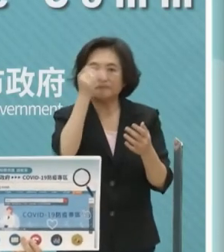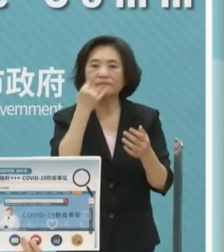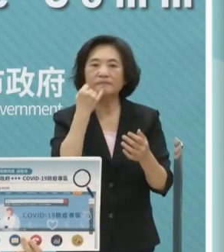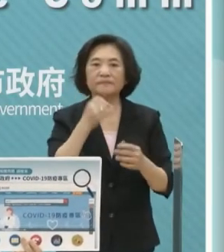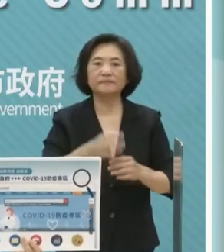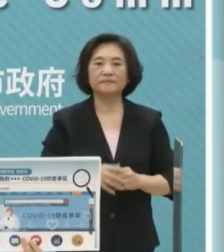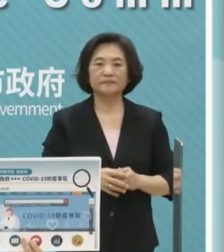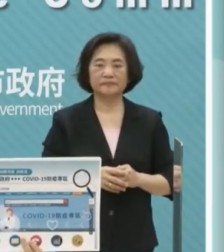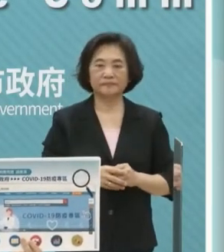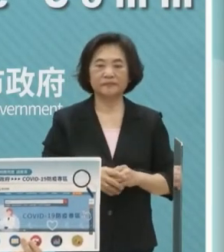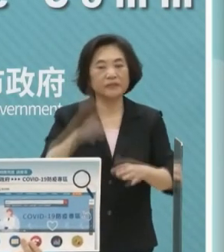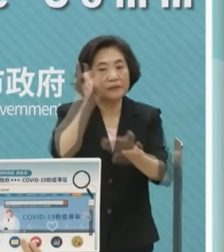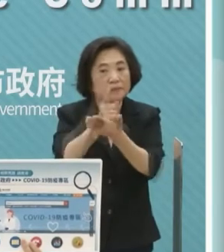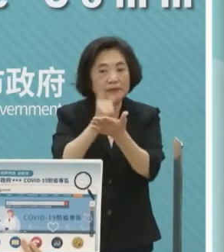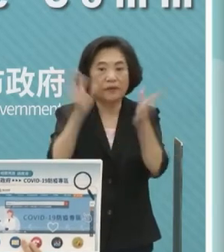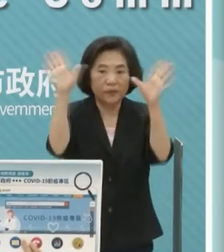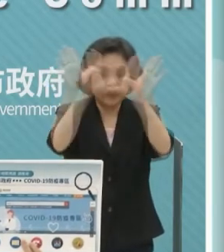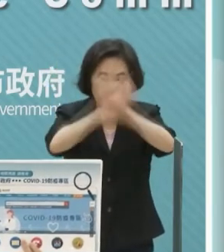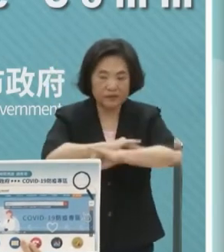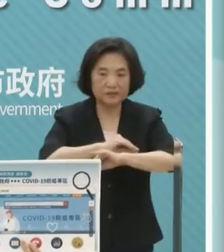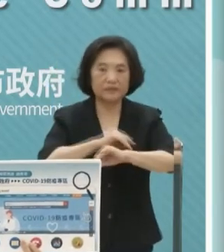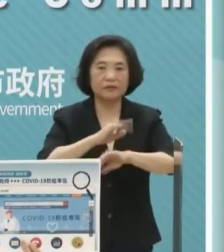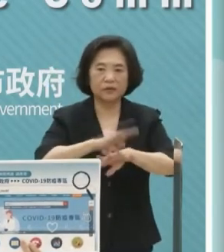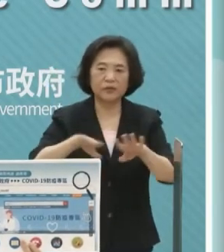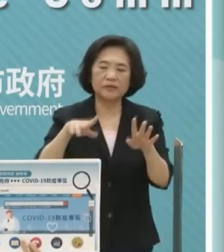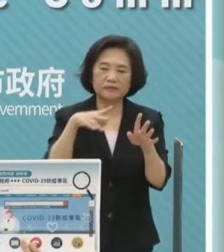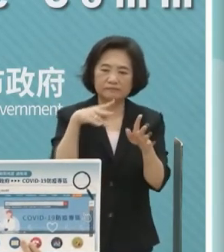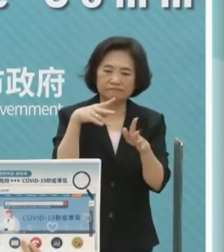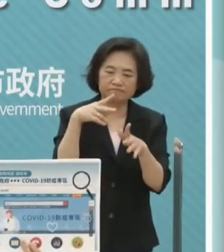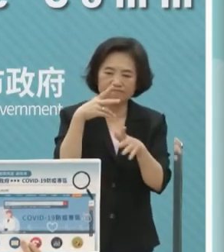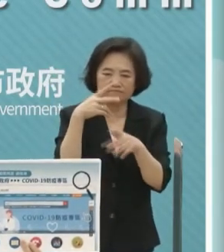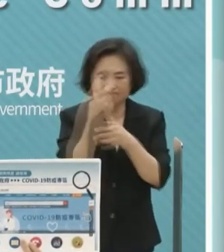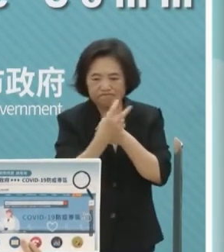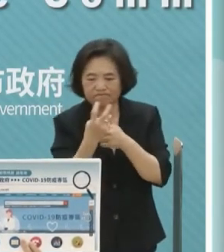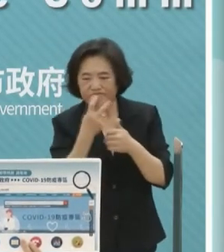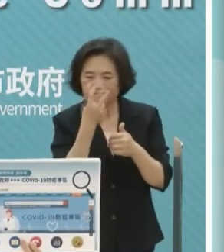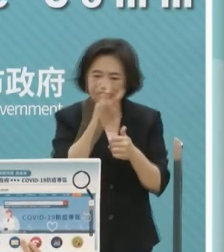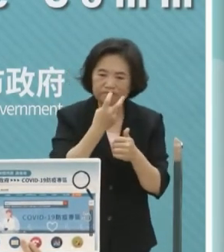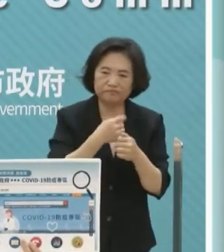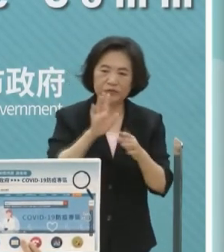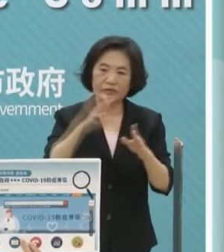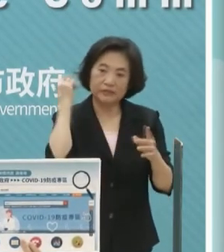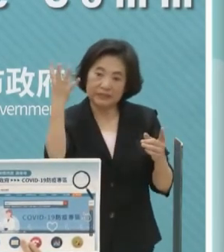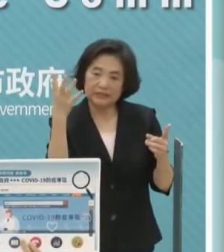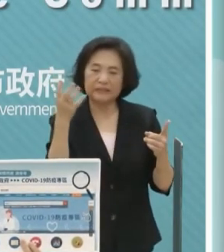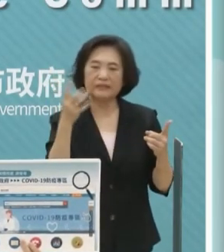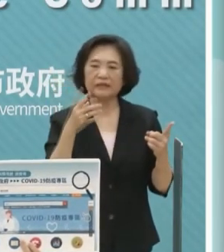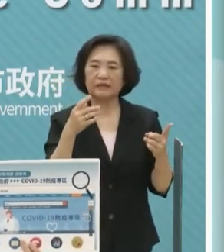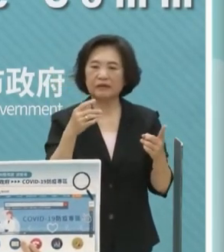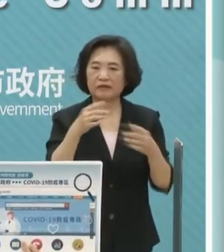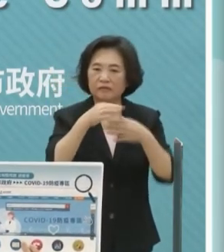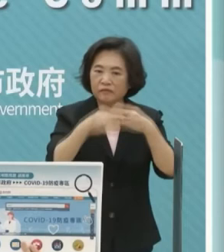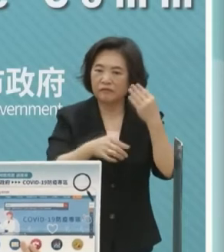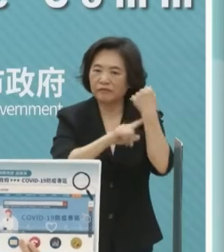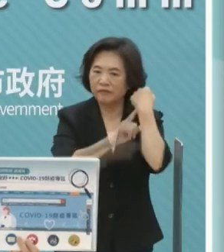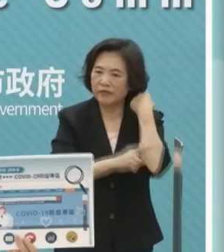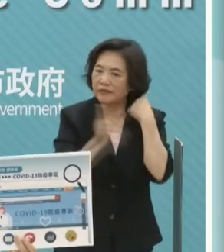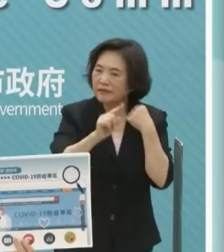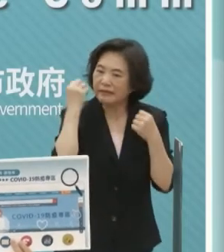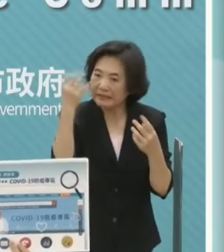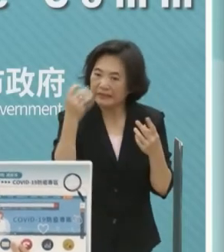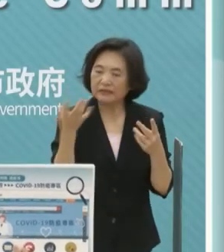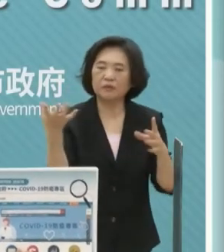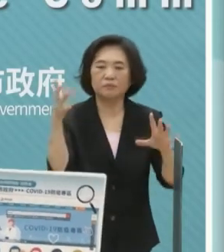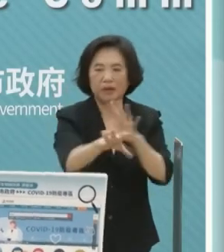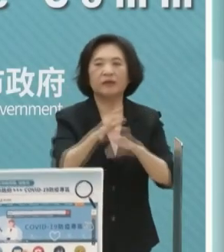网站每天晚上我们就会检讨一遍当天有新增的资料啦新的法规，我们就换上去。那